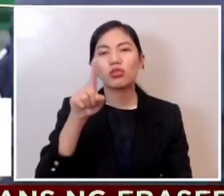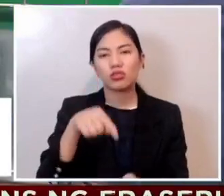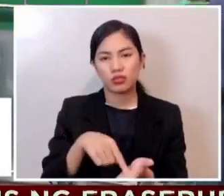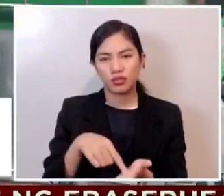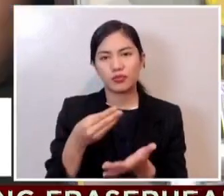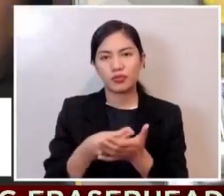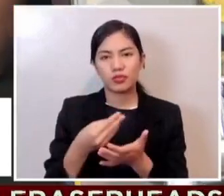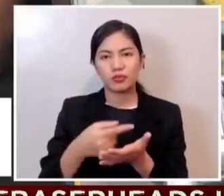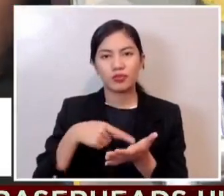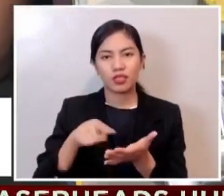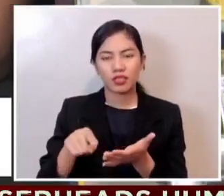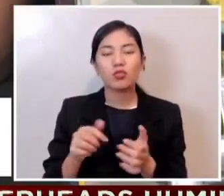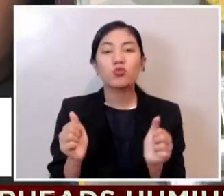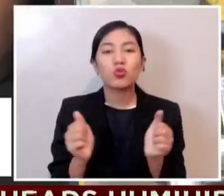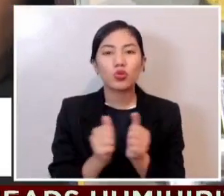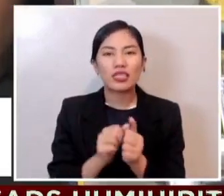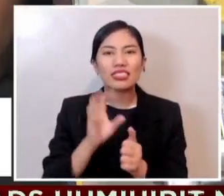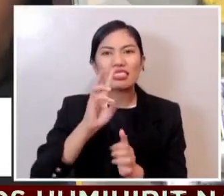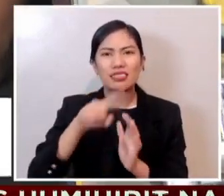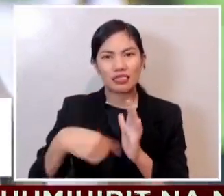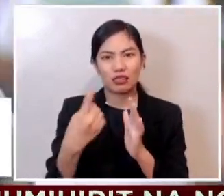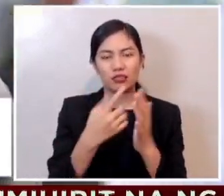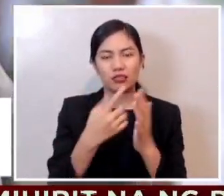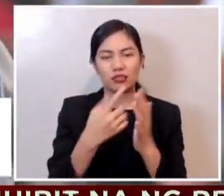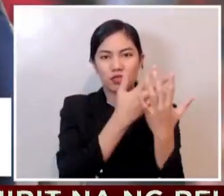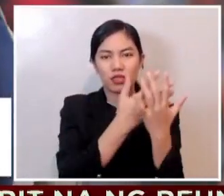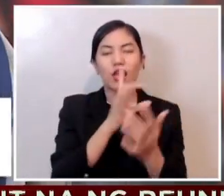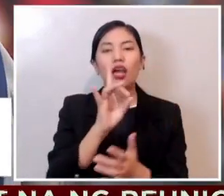hours na pagkakakulong at 8 hours na community